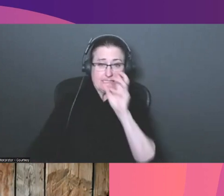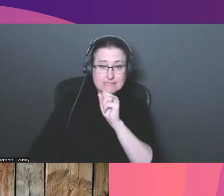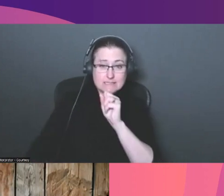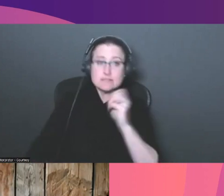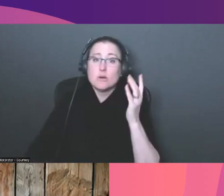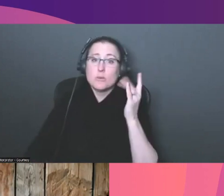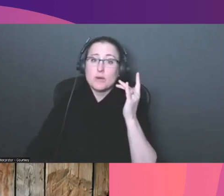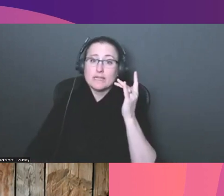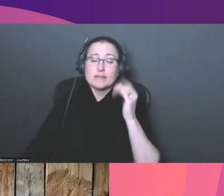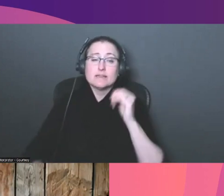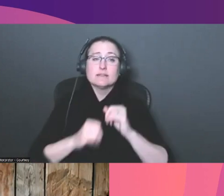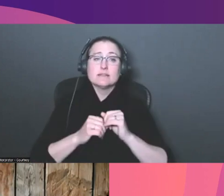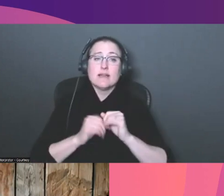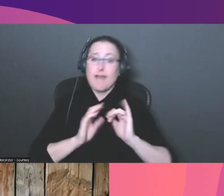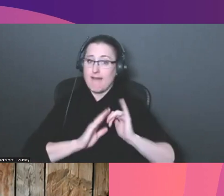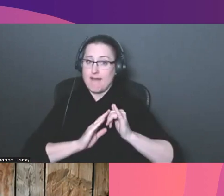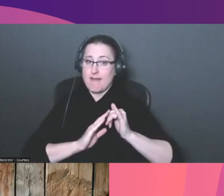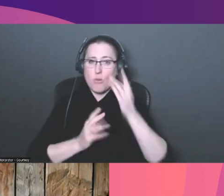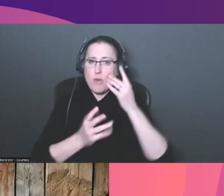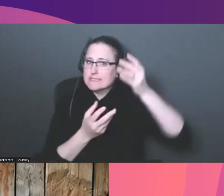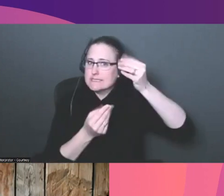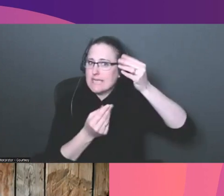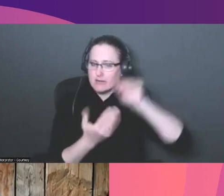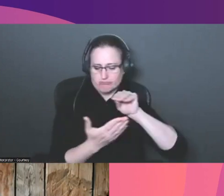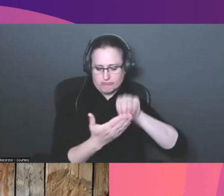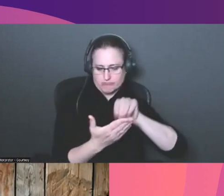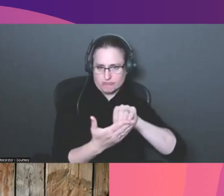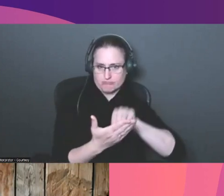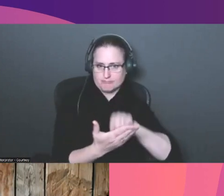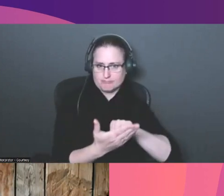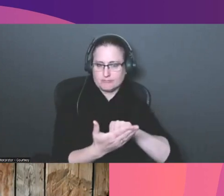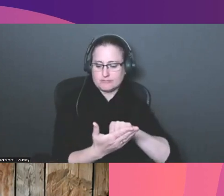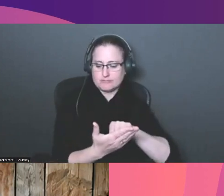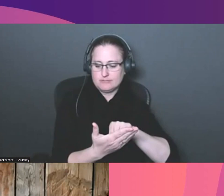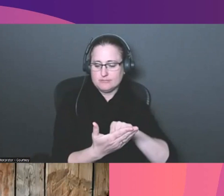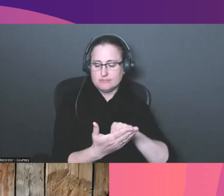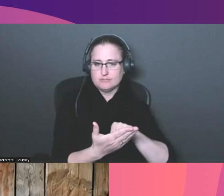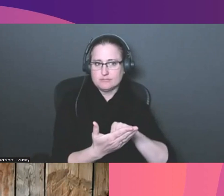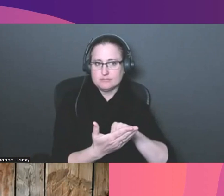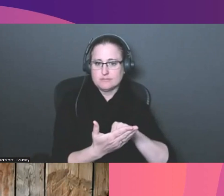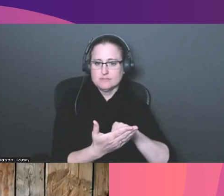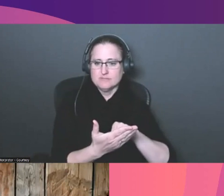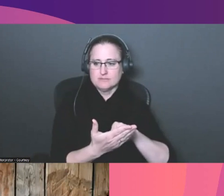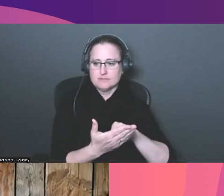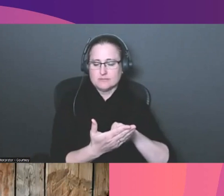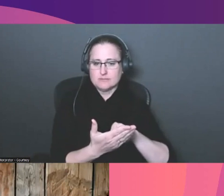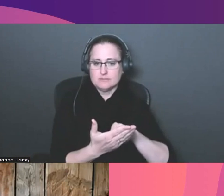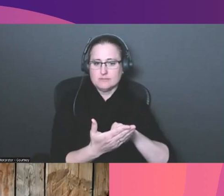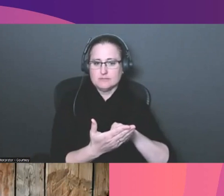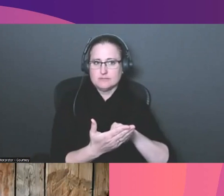Je ne connais pas la réponse, mais je peux supposer, selon les données,